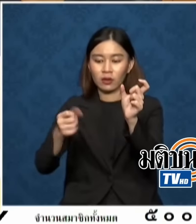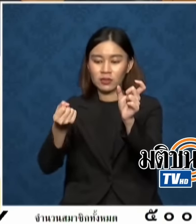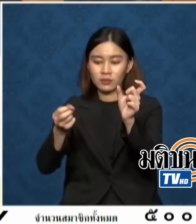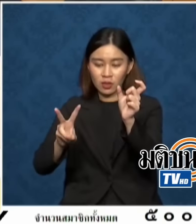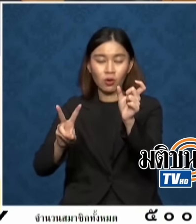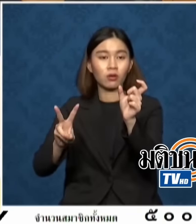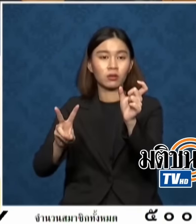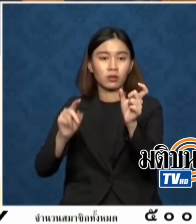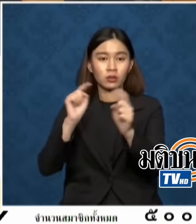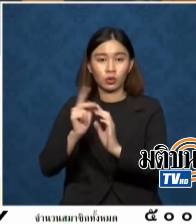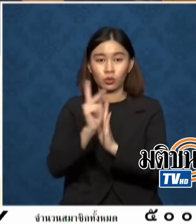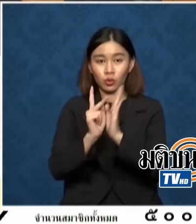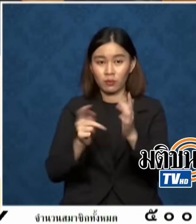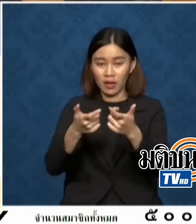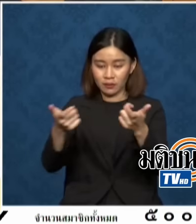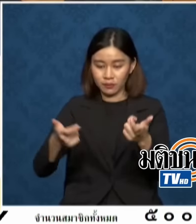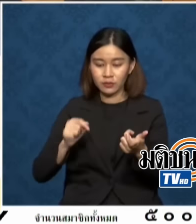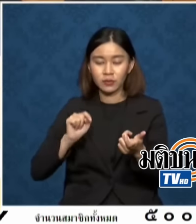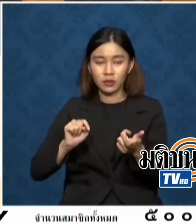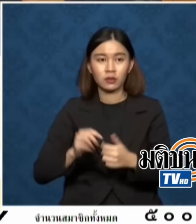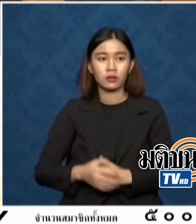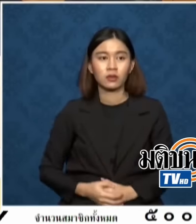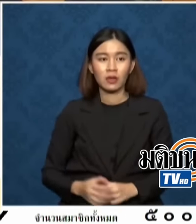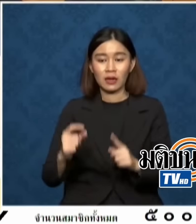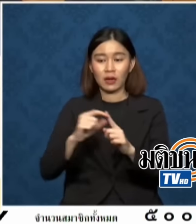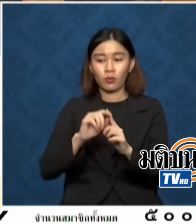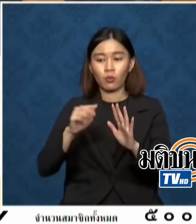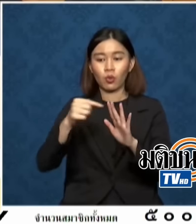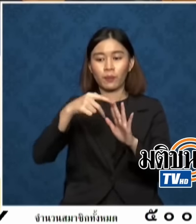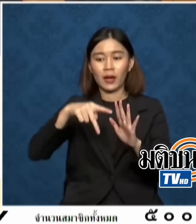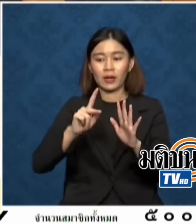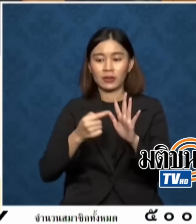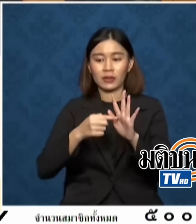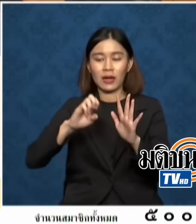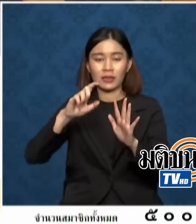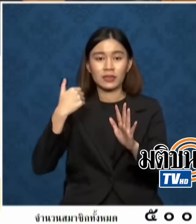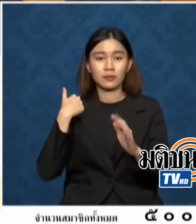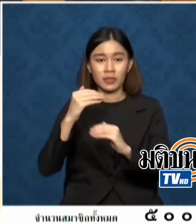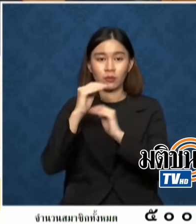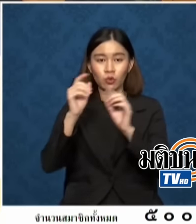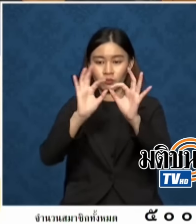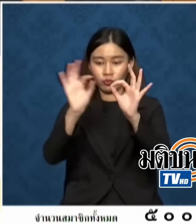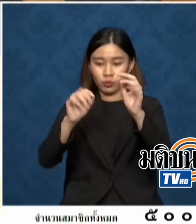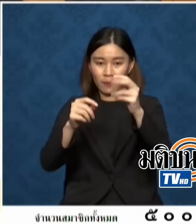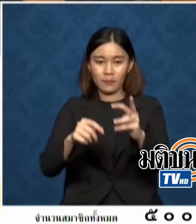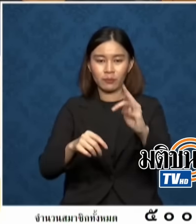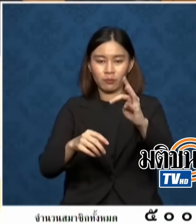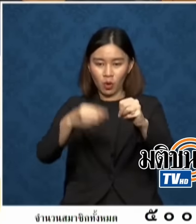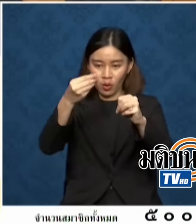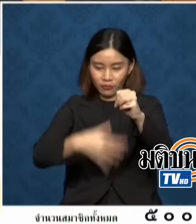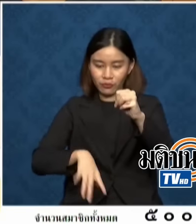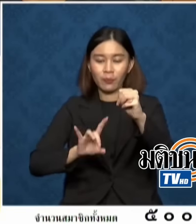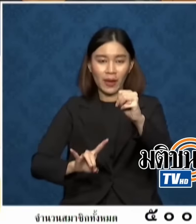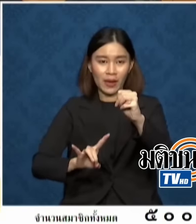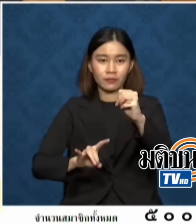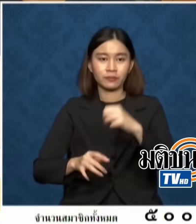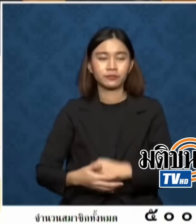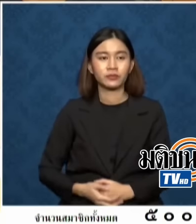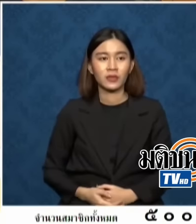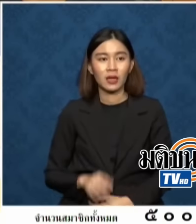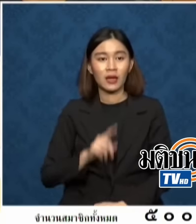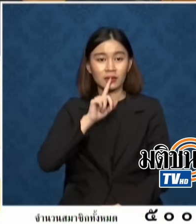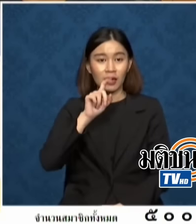112แห่งในประมวลกฎหมายแพ่งและพาณิชย์และคำว่าบุพการีมีกำหนดไว้อยู่ใน8มาตราในประมวลกฎหมายแพ่งและพาณิชย์ถ